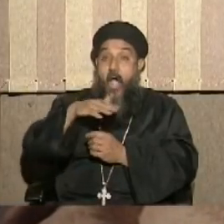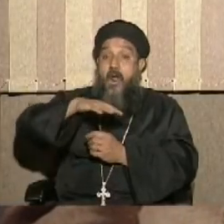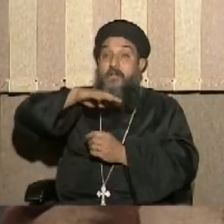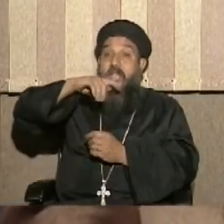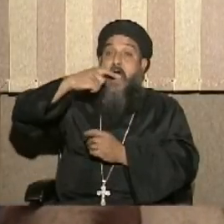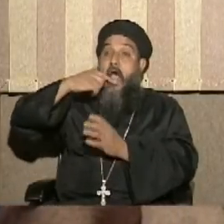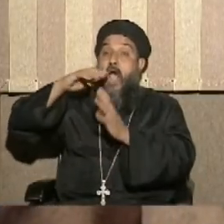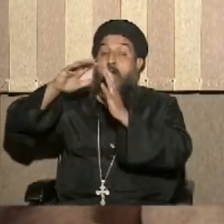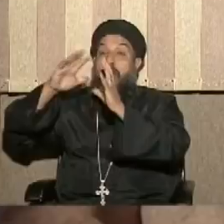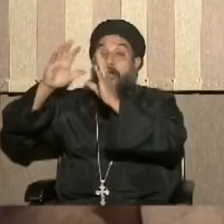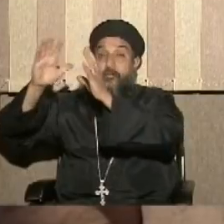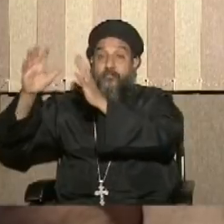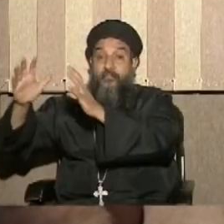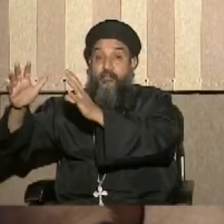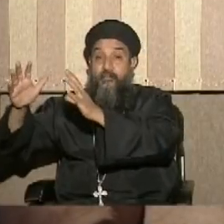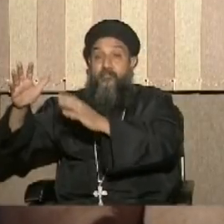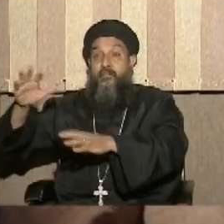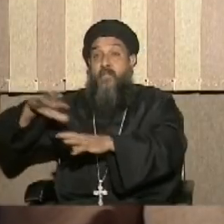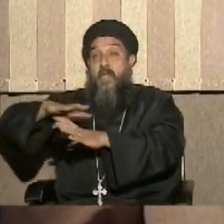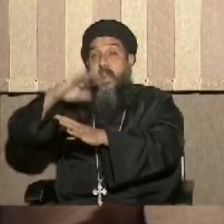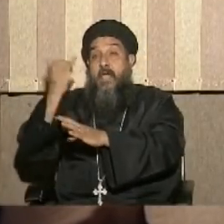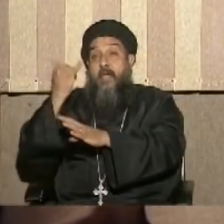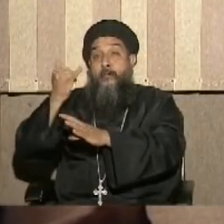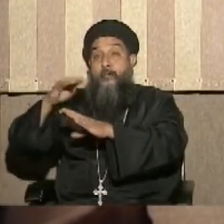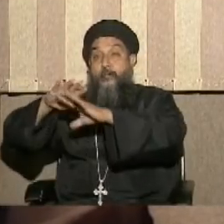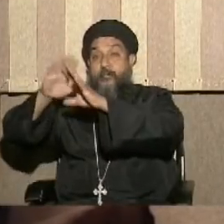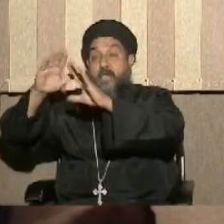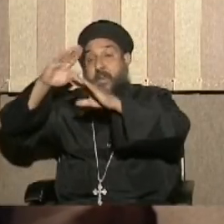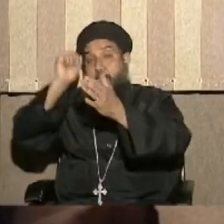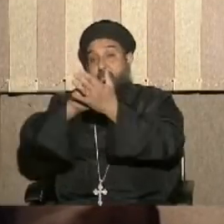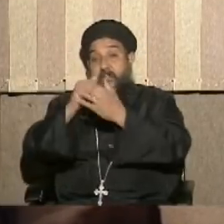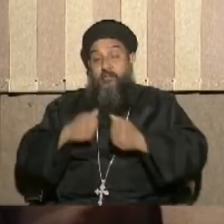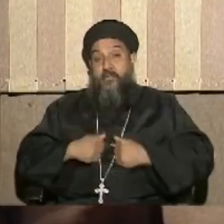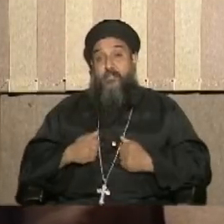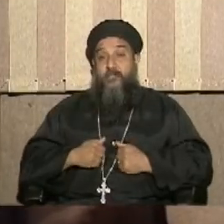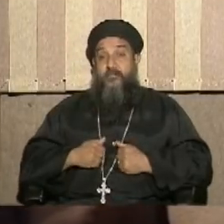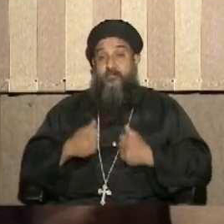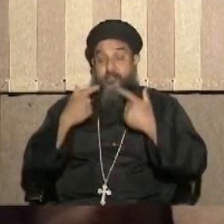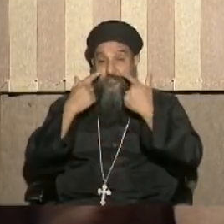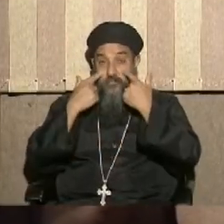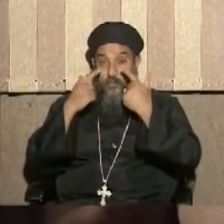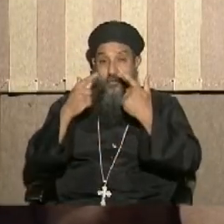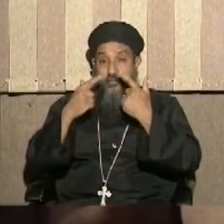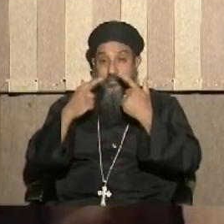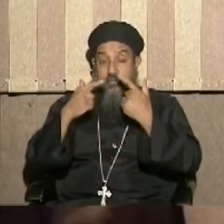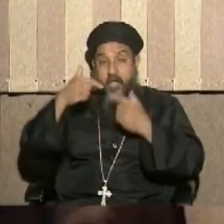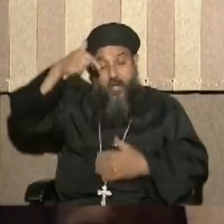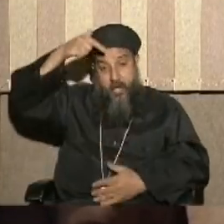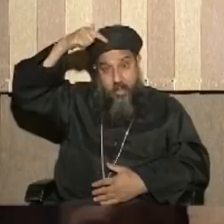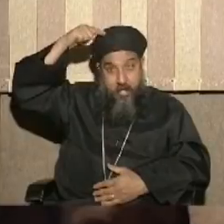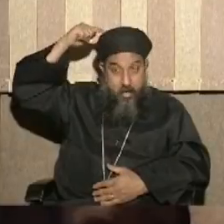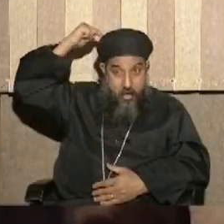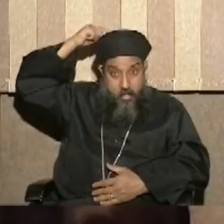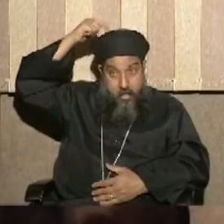على الصخره اللي جنب القلاية نظرت راهب